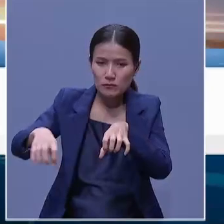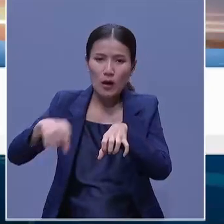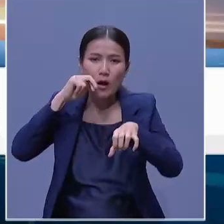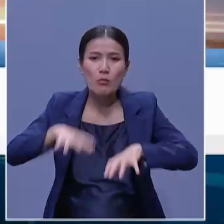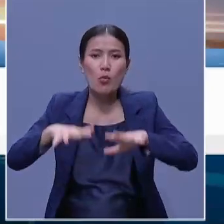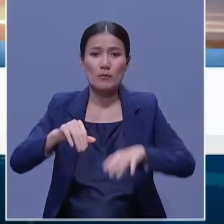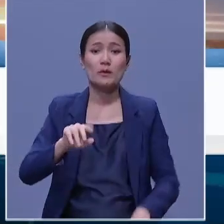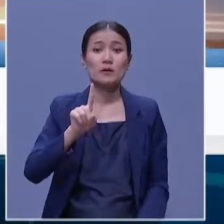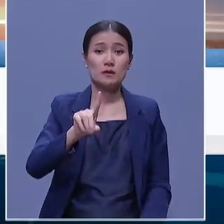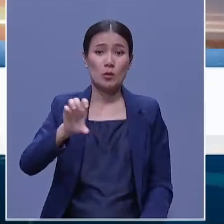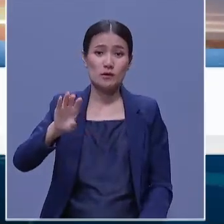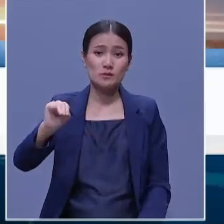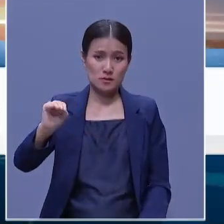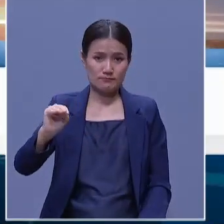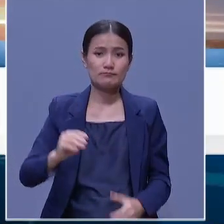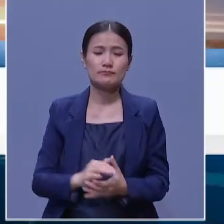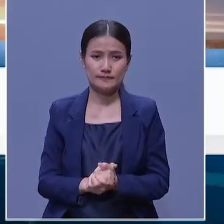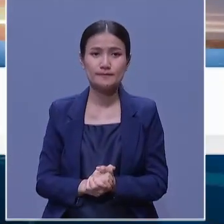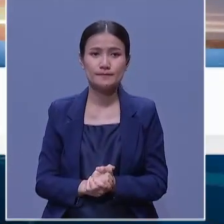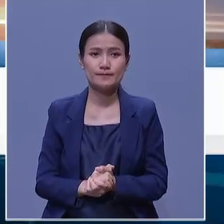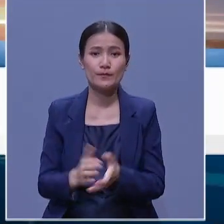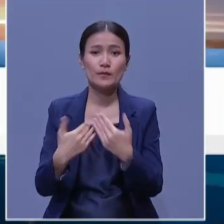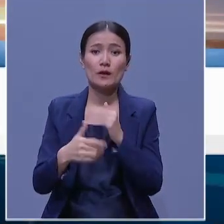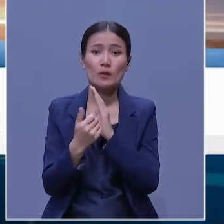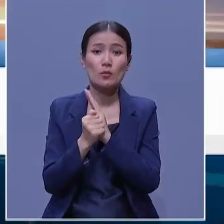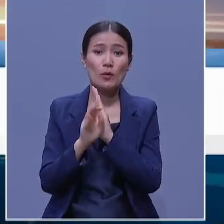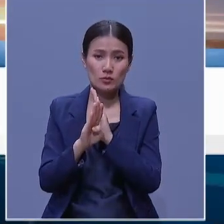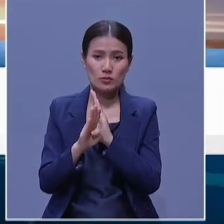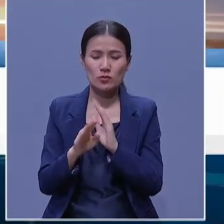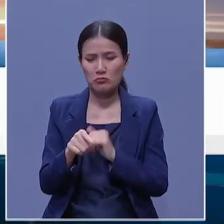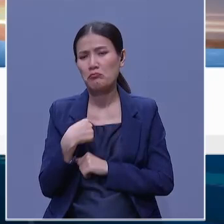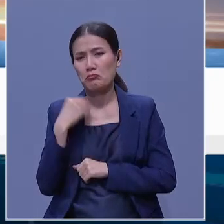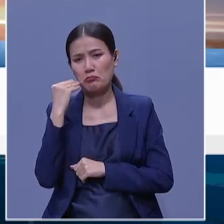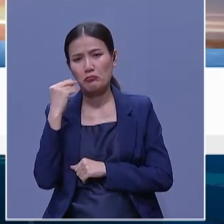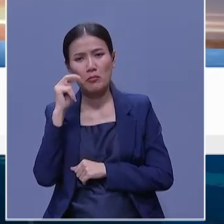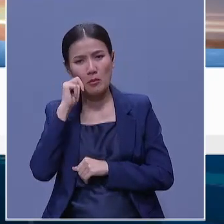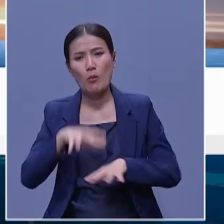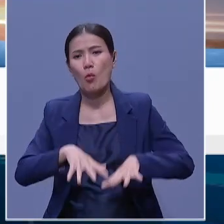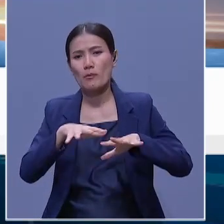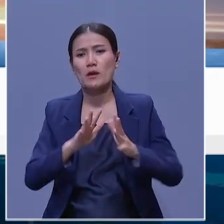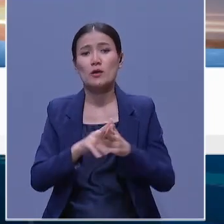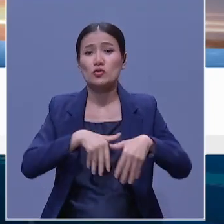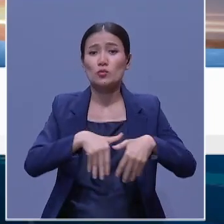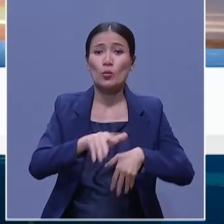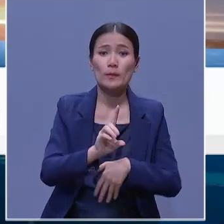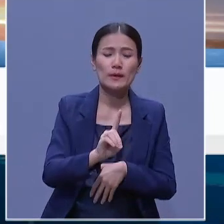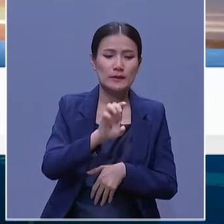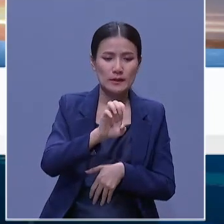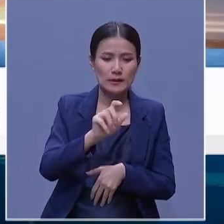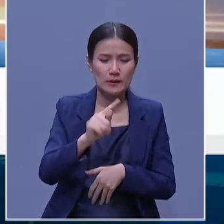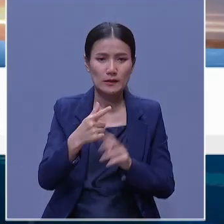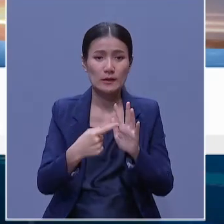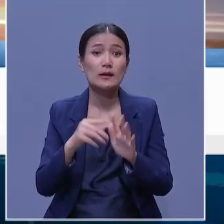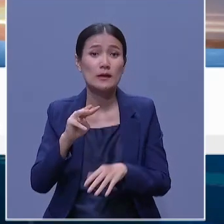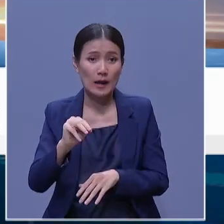ส่วนที่อุบลราชธานีต้องบอกว่านี่ก็ยังคงหนักต่อเนื่องนะครับชาวบ้านในชุมชนดีงามและชุมชนท่าบุ๋งมั่งอำเ